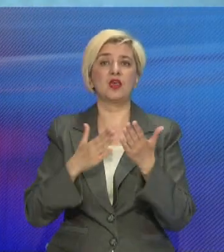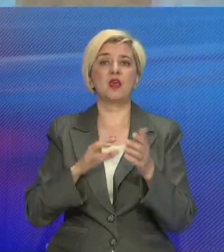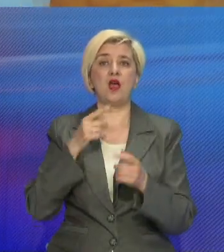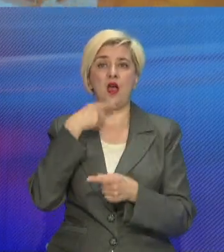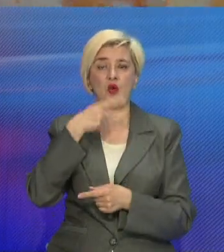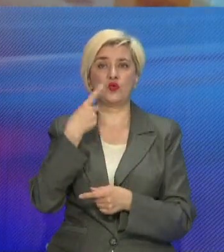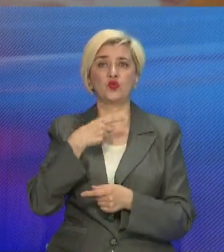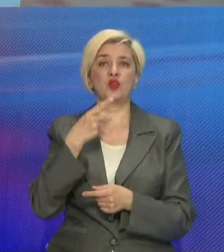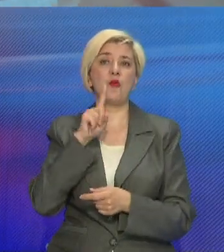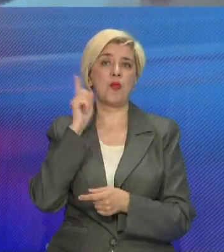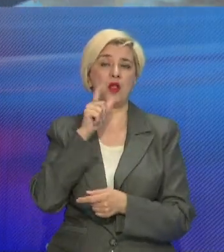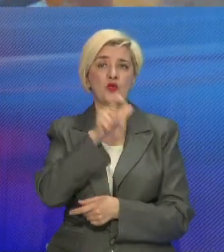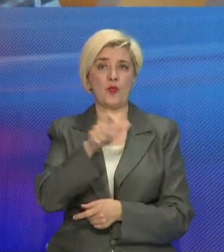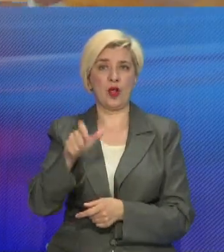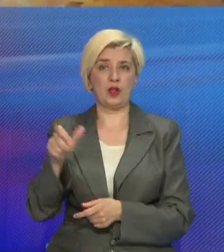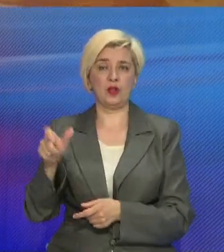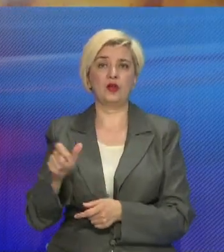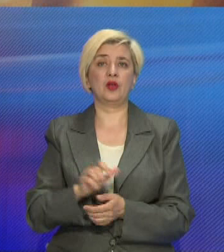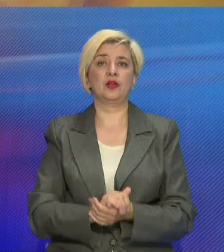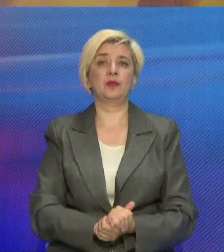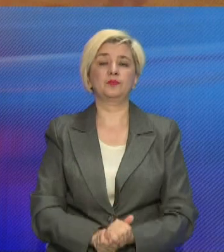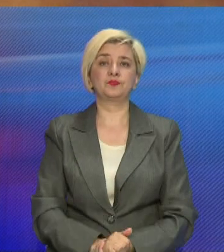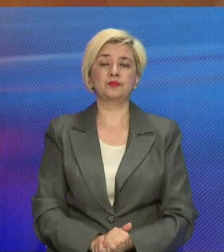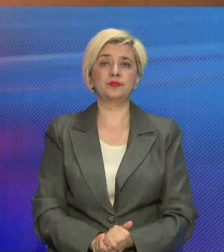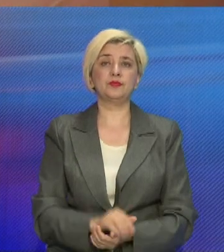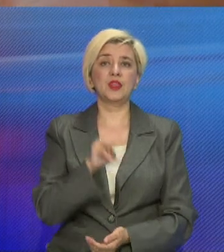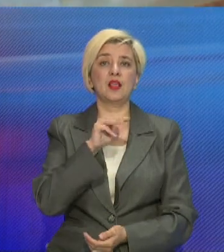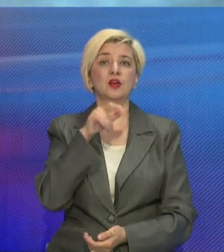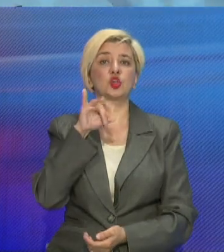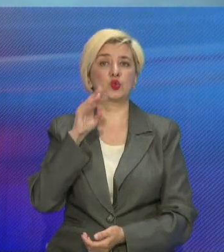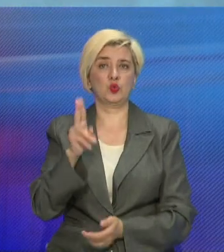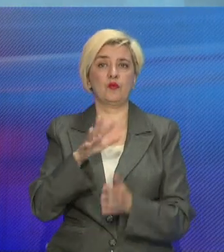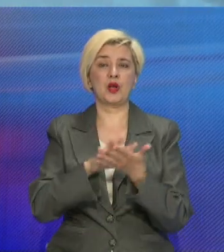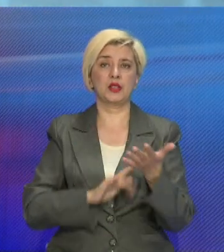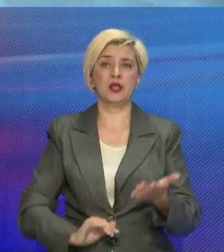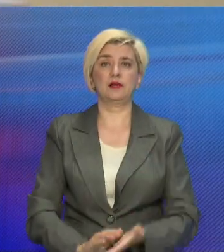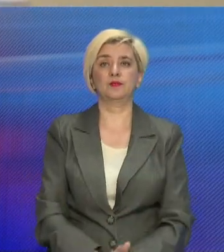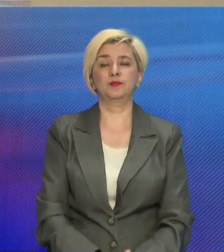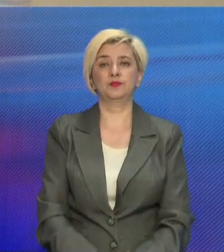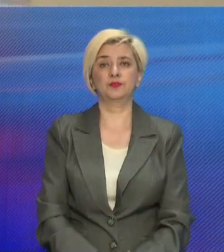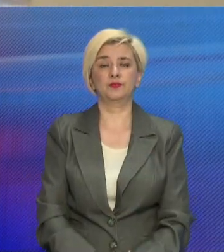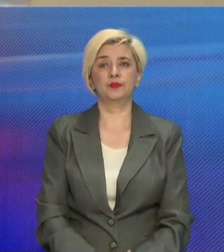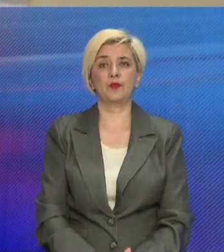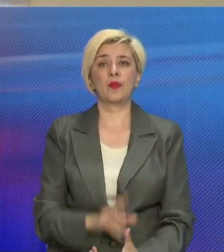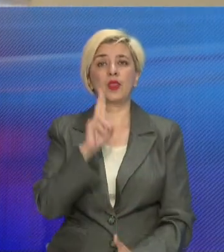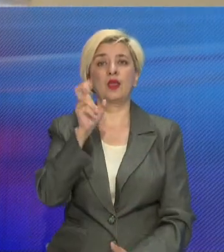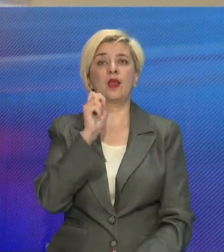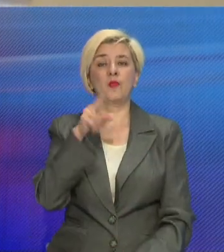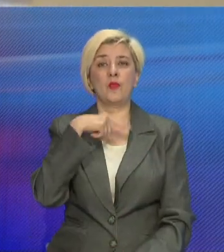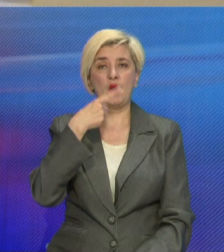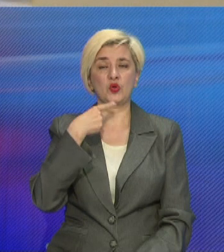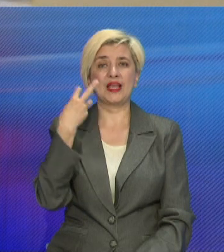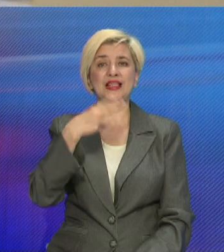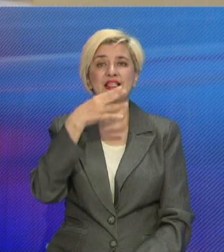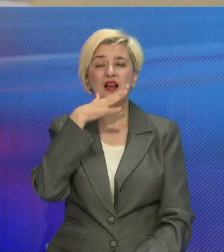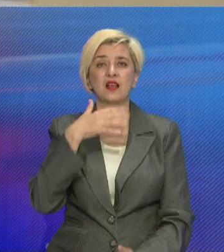маладое пакаленне равеснікі незалежнай Беларусі. Таціна Грышук працягне. Як прагучала, 30-годдзе